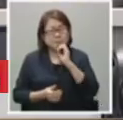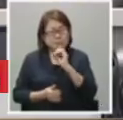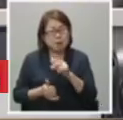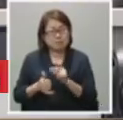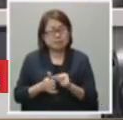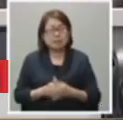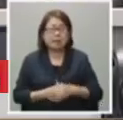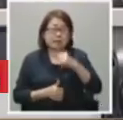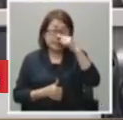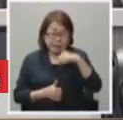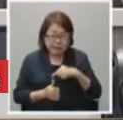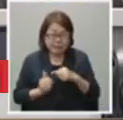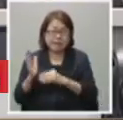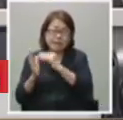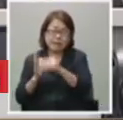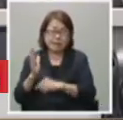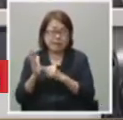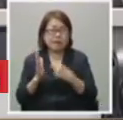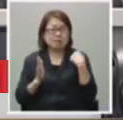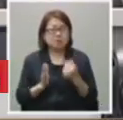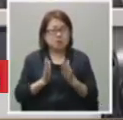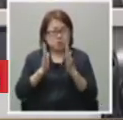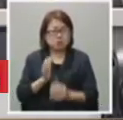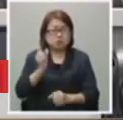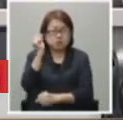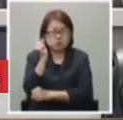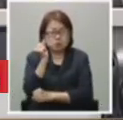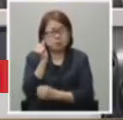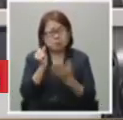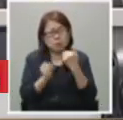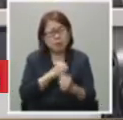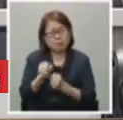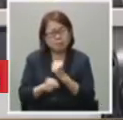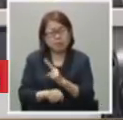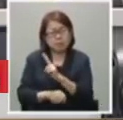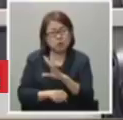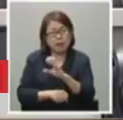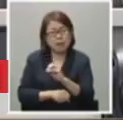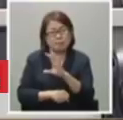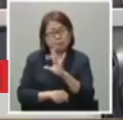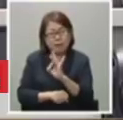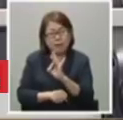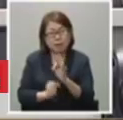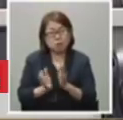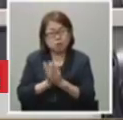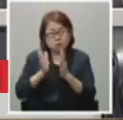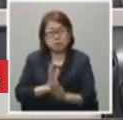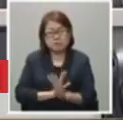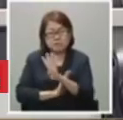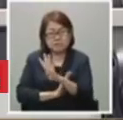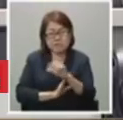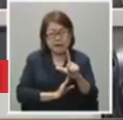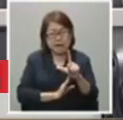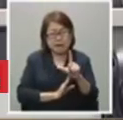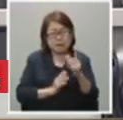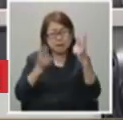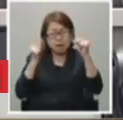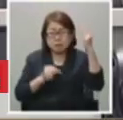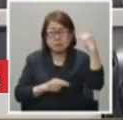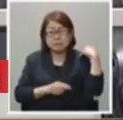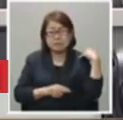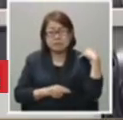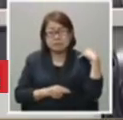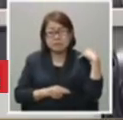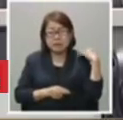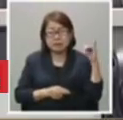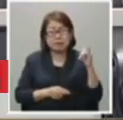ประเทศไทยมีคนจนเมื่อปี58เนี่ยประมาณ4ล้านคนสมัยยิ่งลักษณ์เนี่ยผมไม่นับนะครับเพราะว่ามันเพิ่มขึ้นมาตอนปี58ก็คือรัฐบ